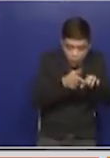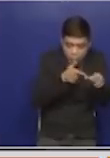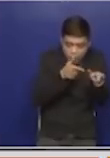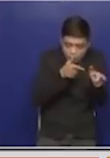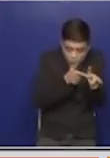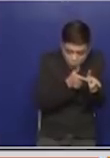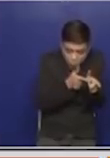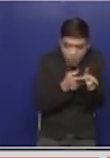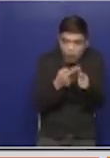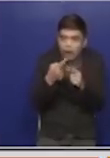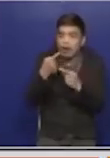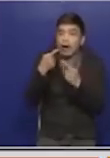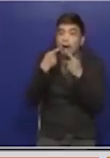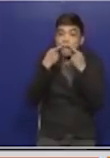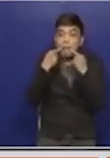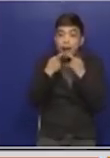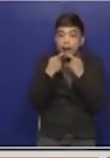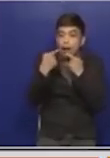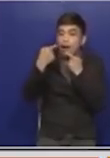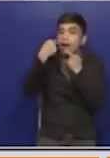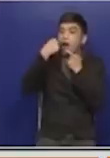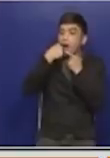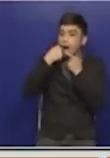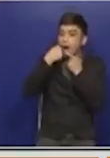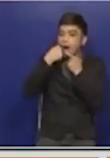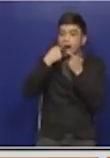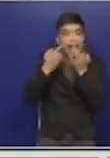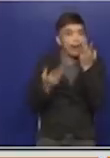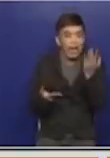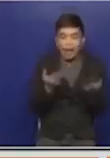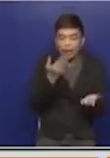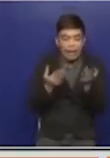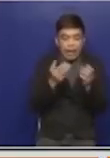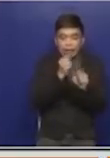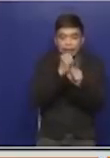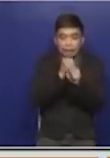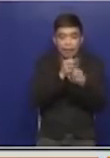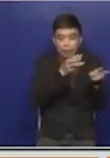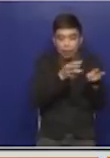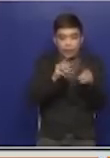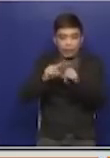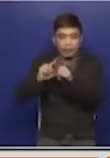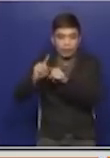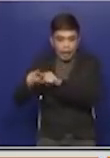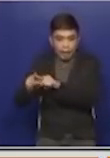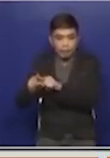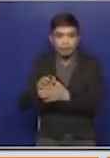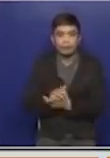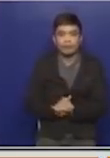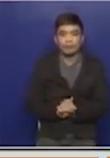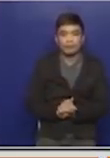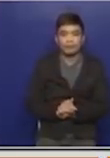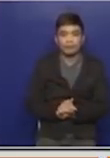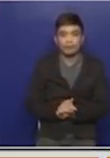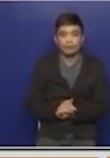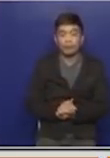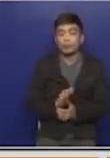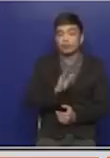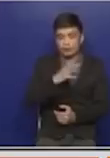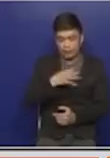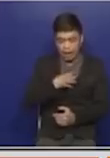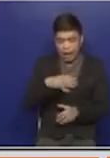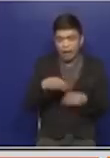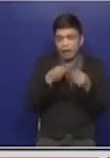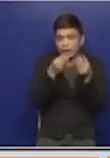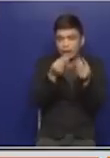หรือช่องปากของผู้อื่นหรือของผู้ที่ถูกกระทํานะคะหรือของผู้กระทําท่านอยากให้คณะกรร